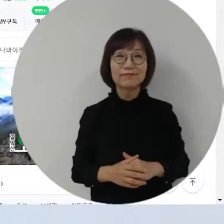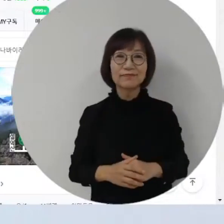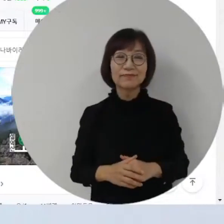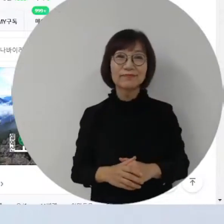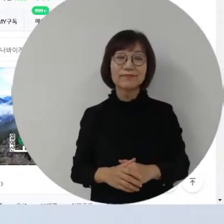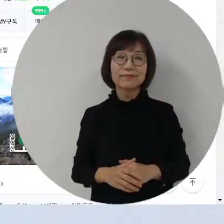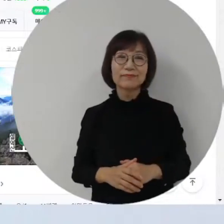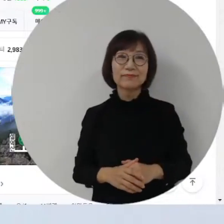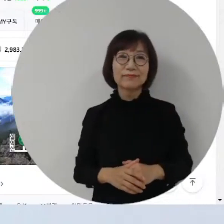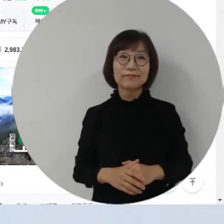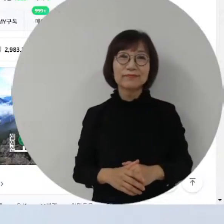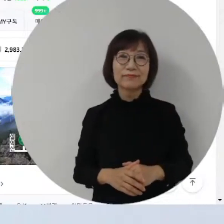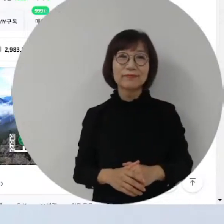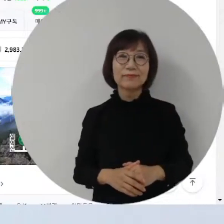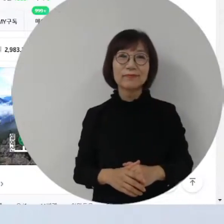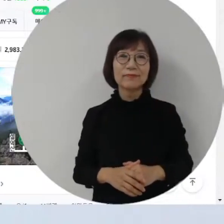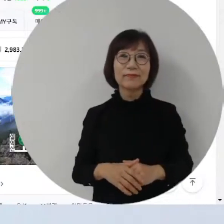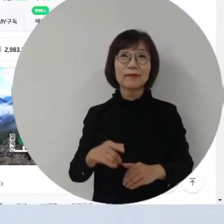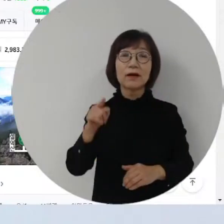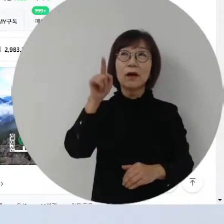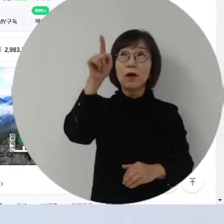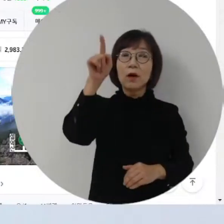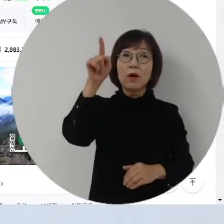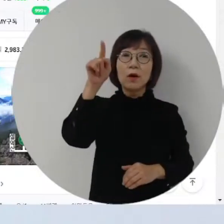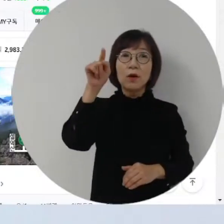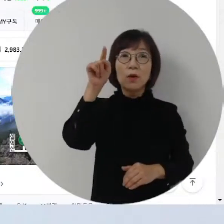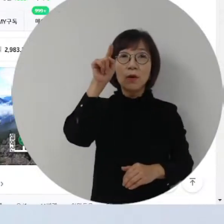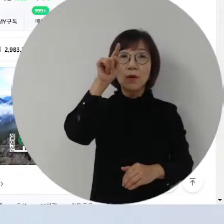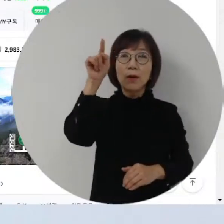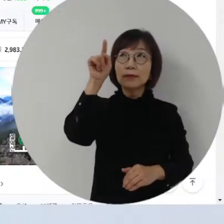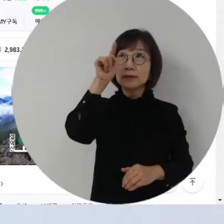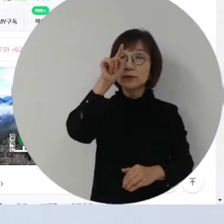북마크를 보기 위해서 이 부분을 클릭하고 들어가 줍니다.